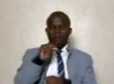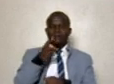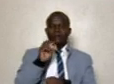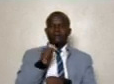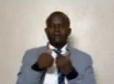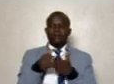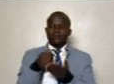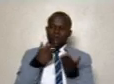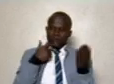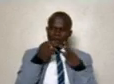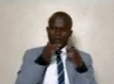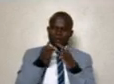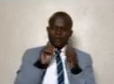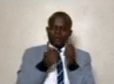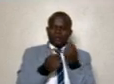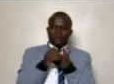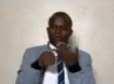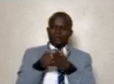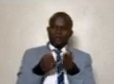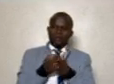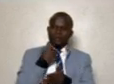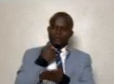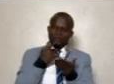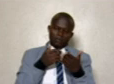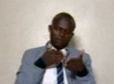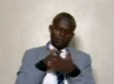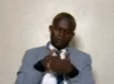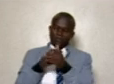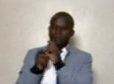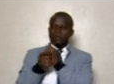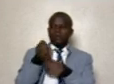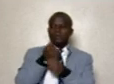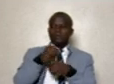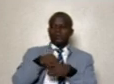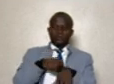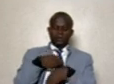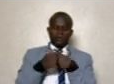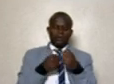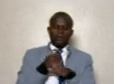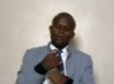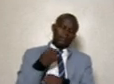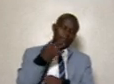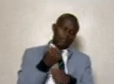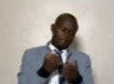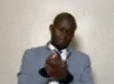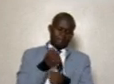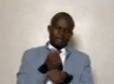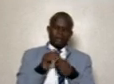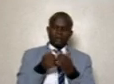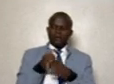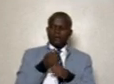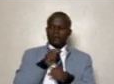Fanfa asobanura ko izi mpinduka zatewe n'uko kubuza umukozi guhindura umwanya mu gihe cy'imyaka itatu byatumaga abakozi